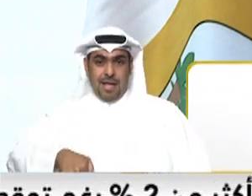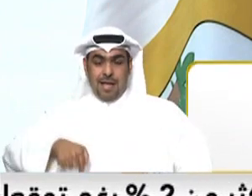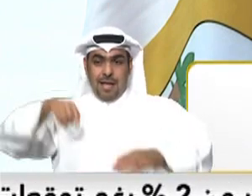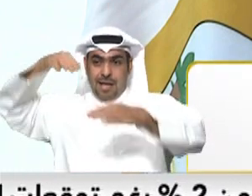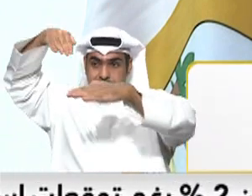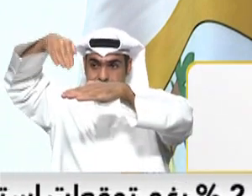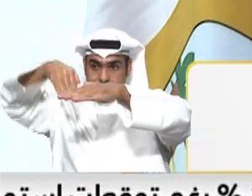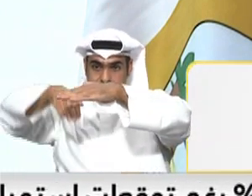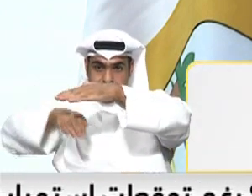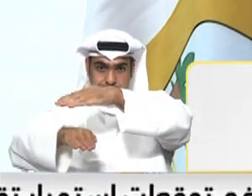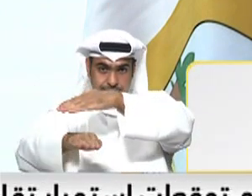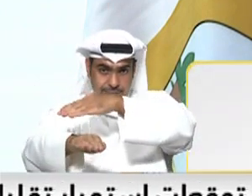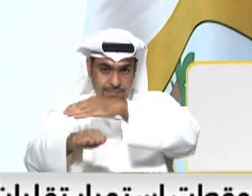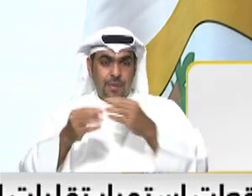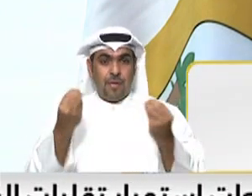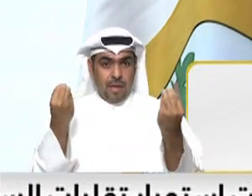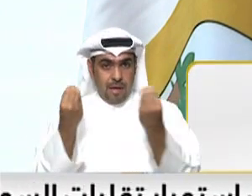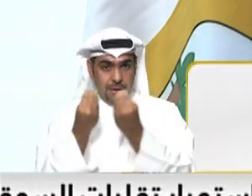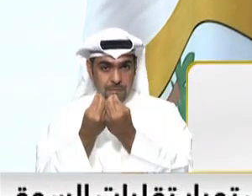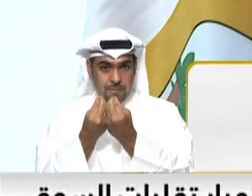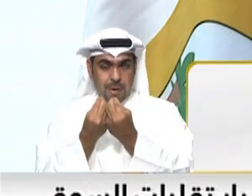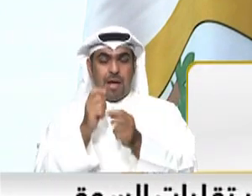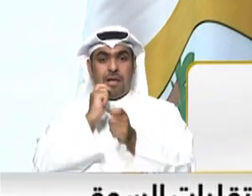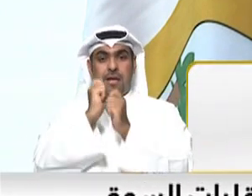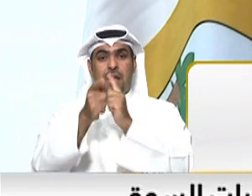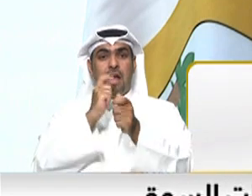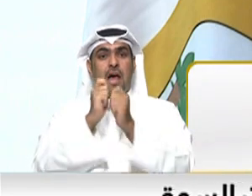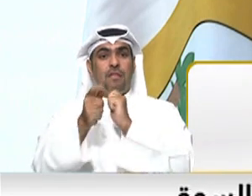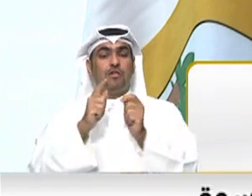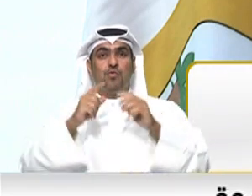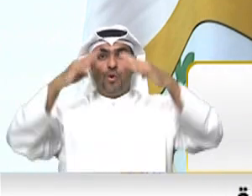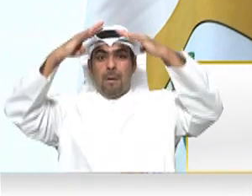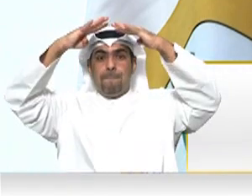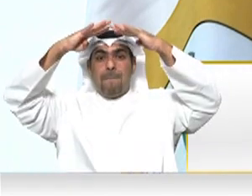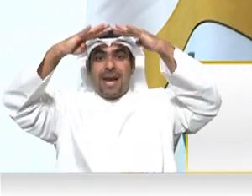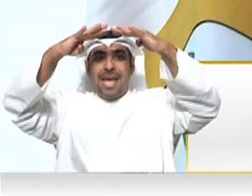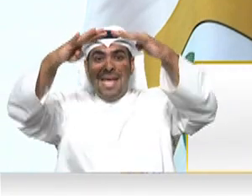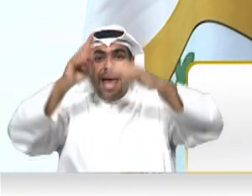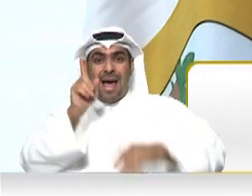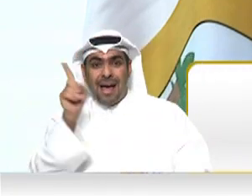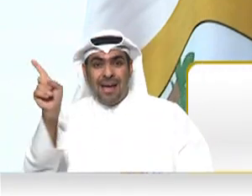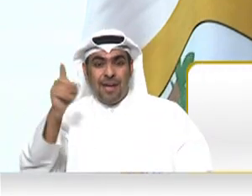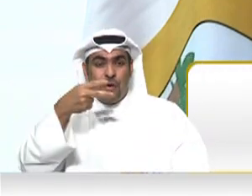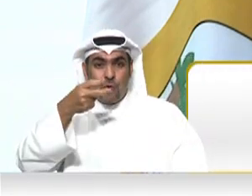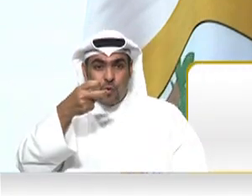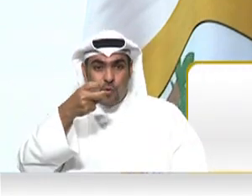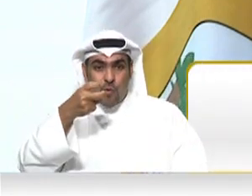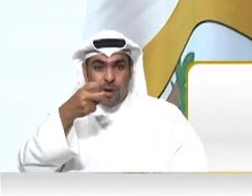مشروع تطوير أسواق المباركية، فراح يكون نفق استعمال